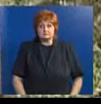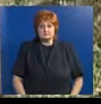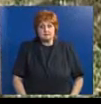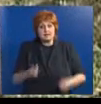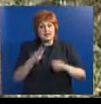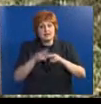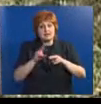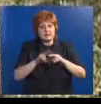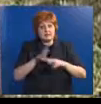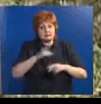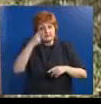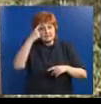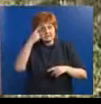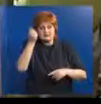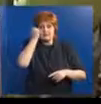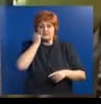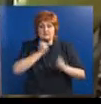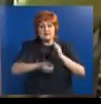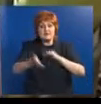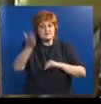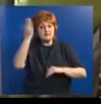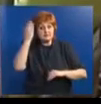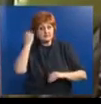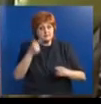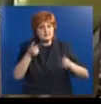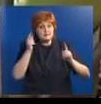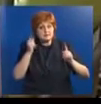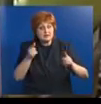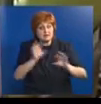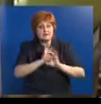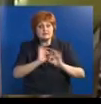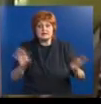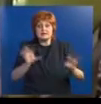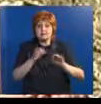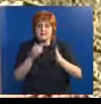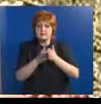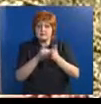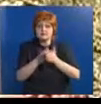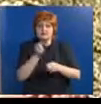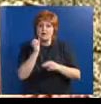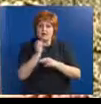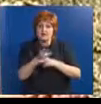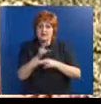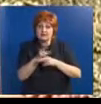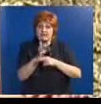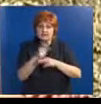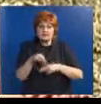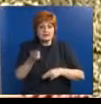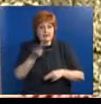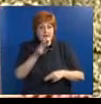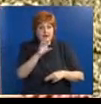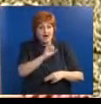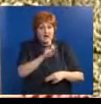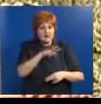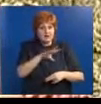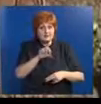Этот фрукт был известен еще в древние времена. Именно он, согласно преданиям, стал причиной, по которой Адама и Еву выгнали из рая. Сегодня мы